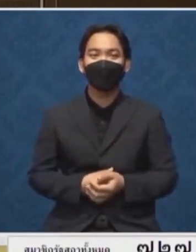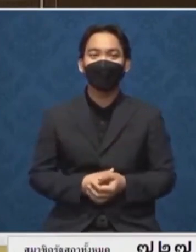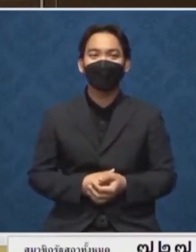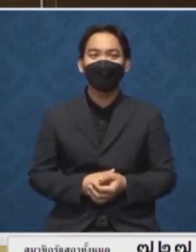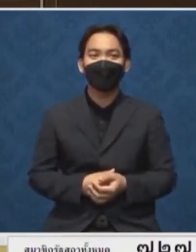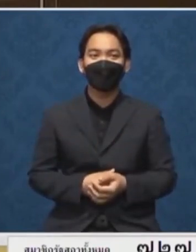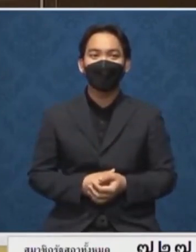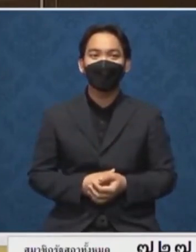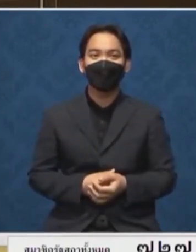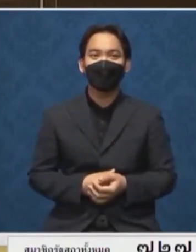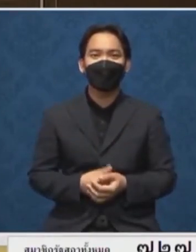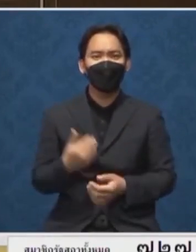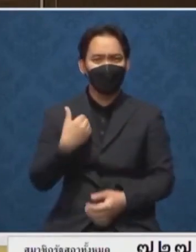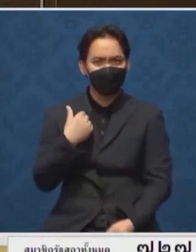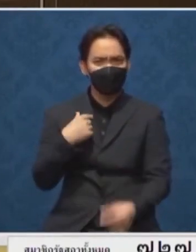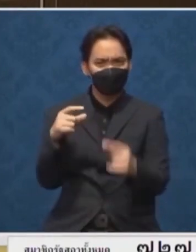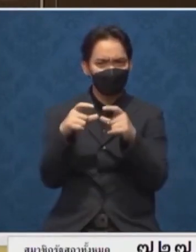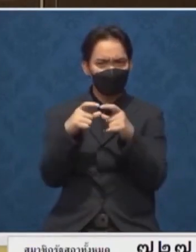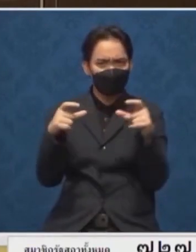แนนค้างไว้อยู่นะครับ